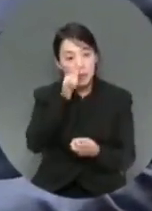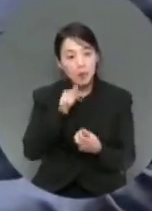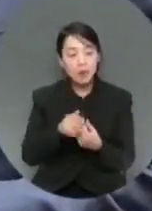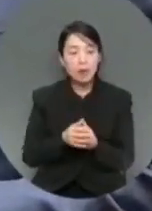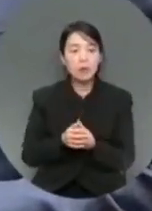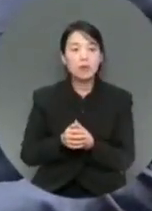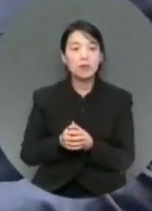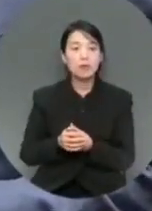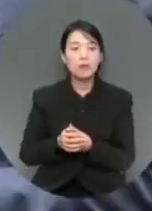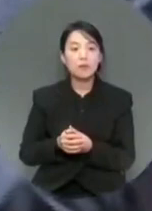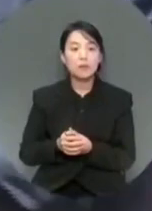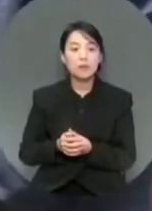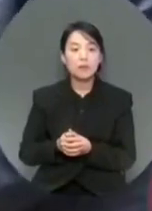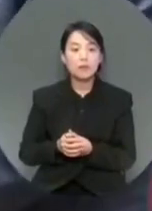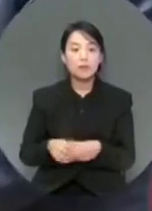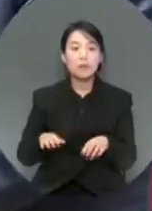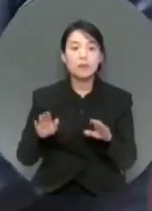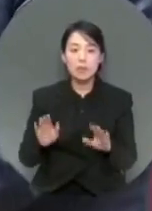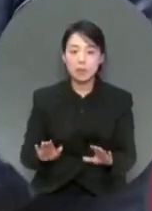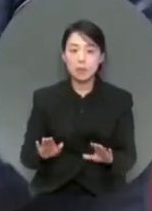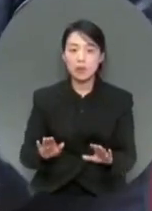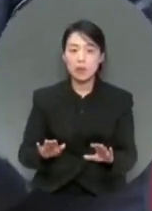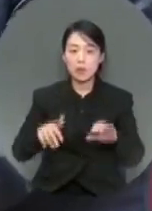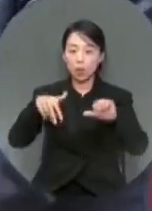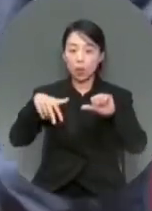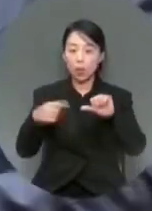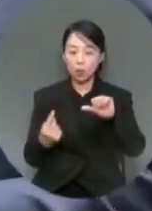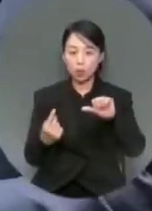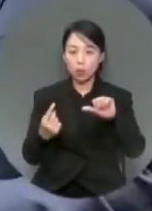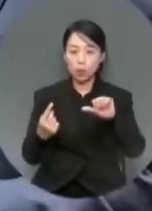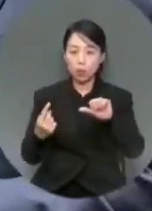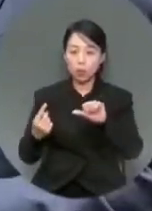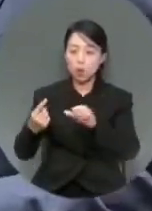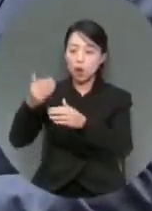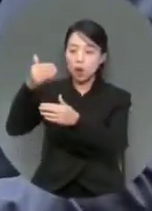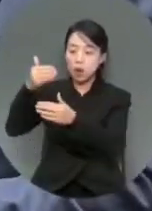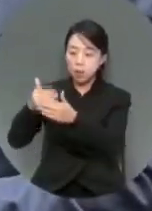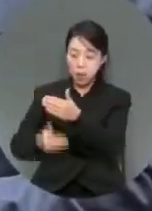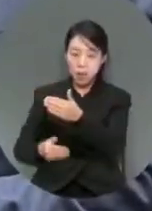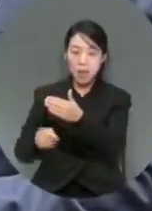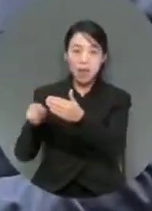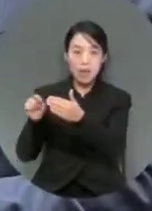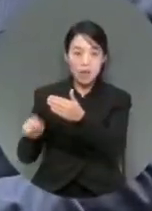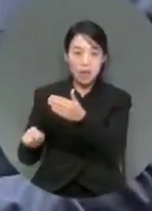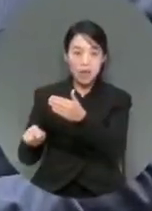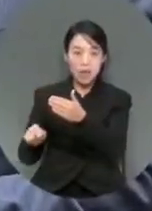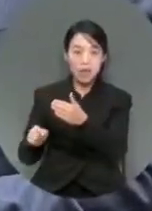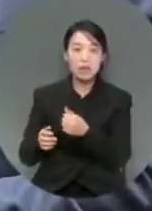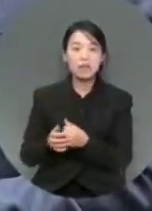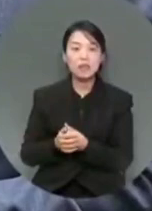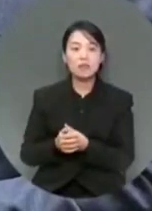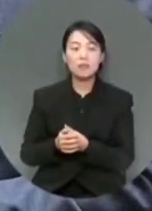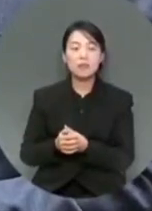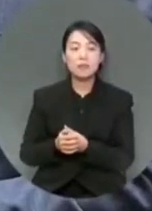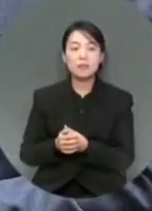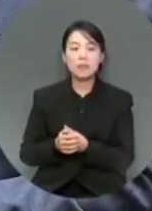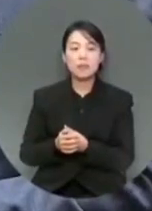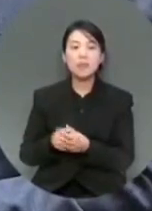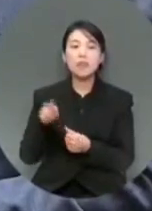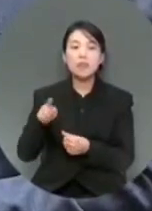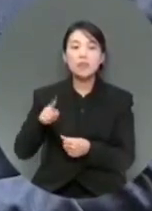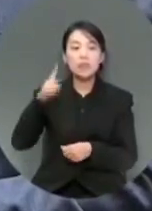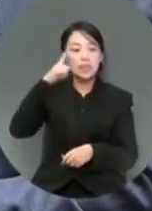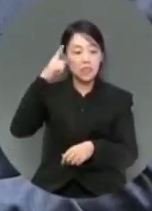대응책을 만들어야 될 거 아닙니까? 이번에 5조 이상 삭감했다고 하는 부분에서 사실은 바로 그런 부분 때문에 그